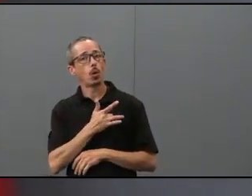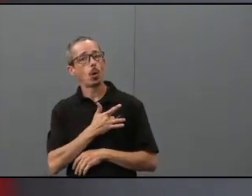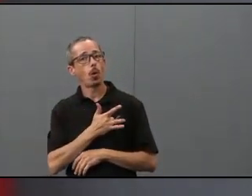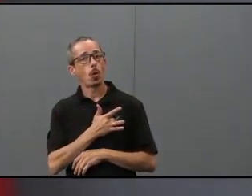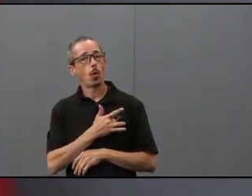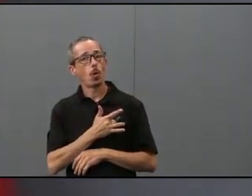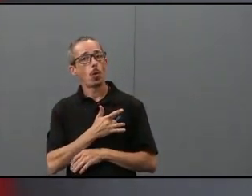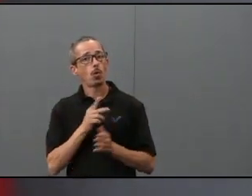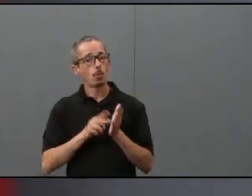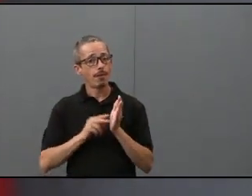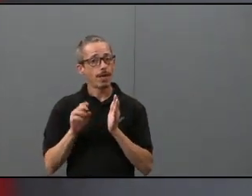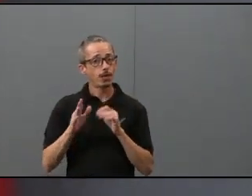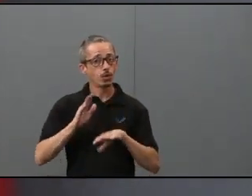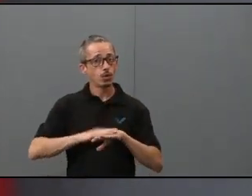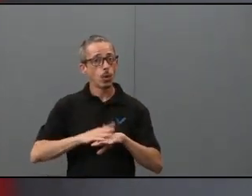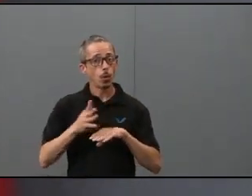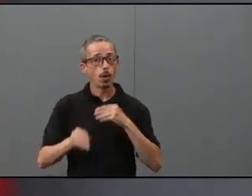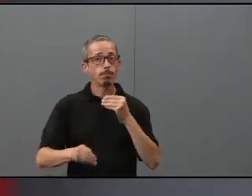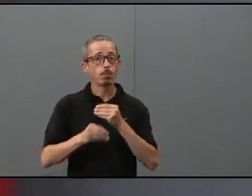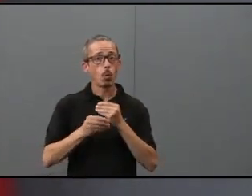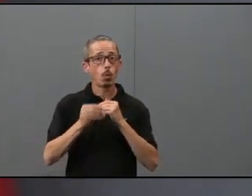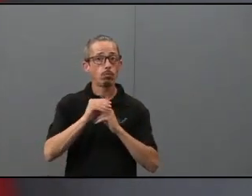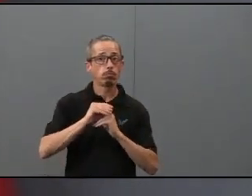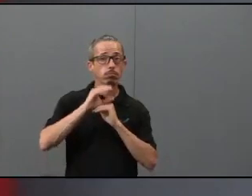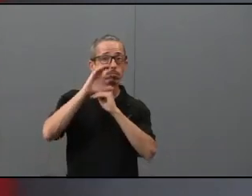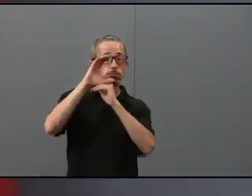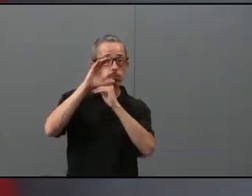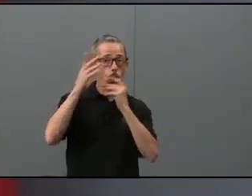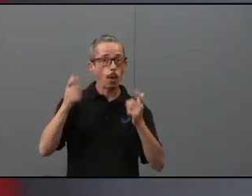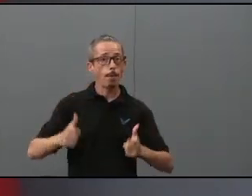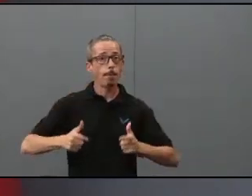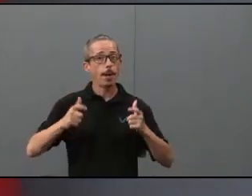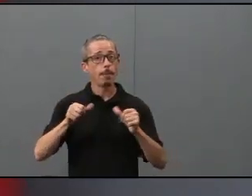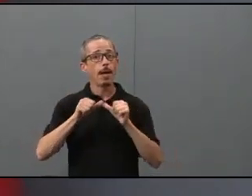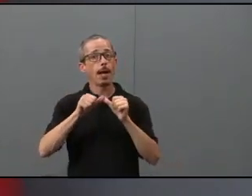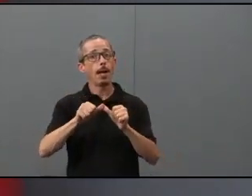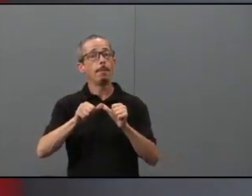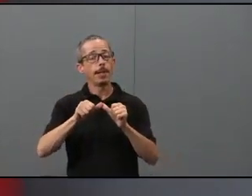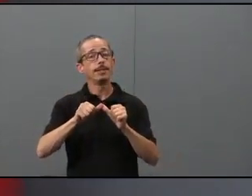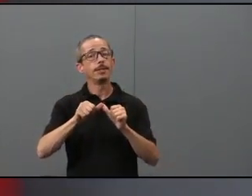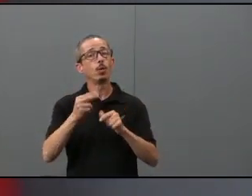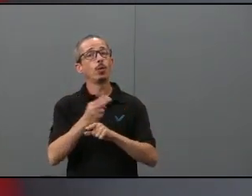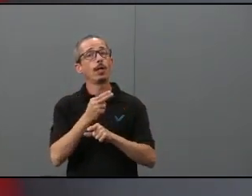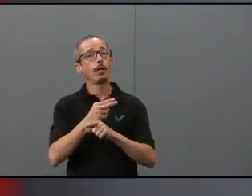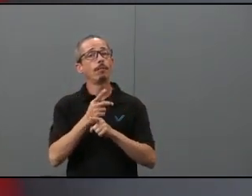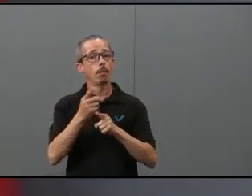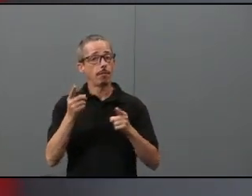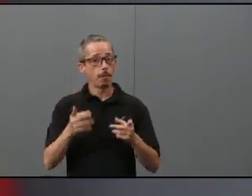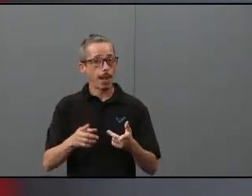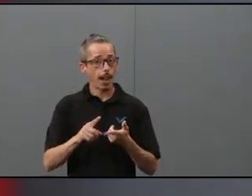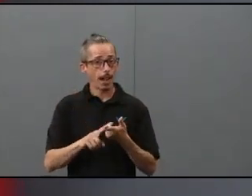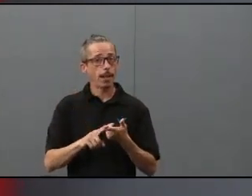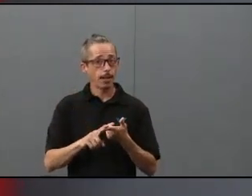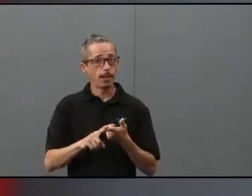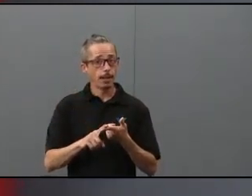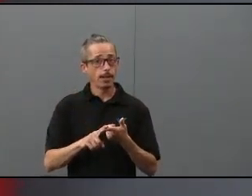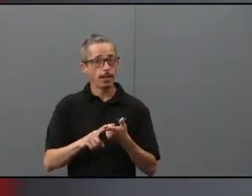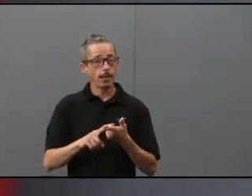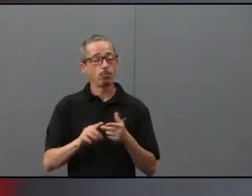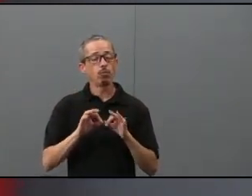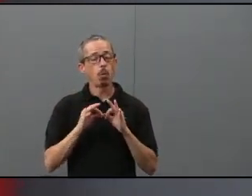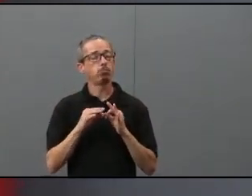2024 concernant l'ajout d'un étage supplémentaire au bâtiment principal à usage d'habitation unifamiliale